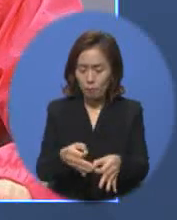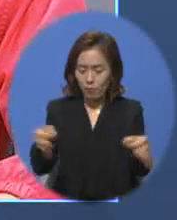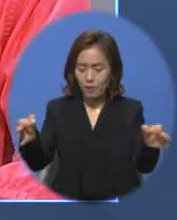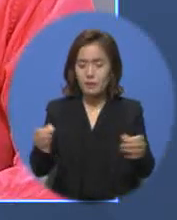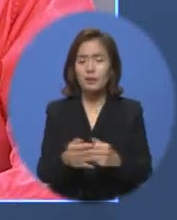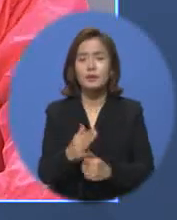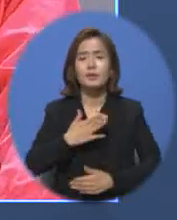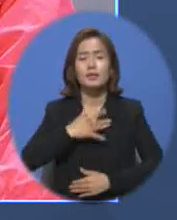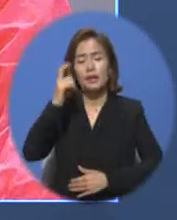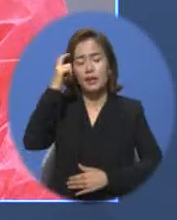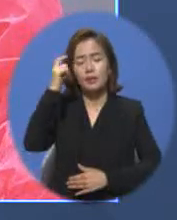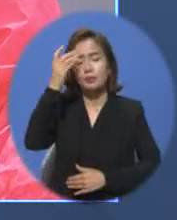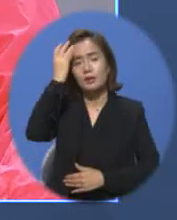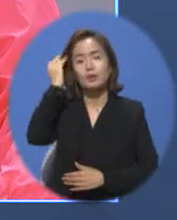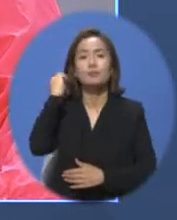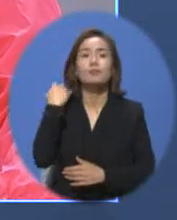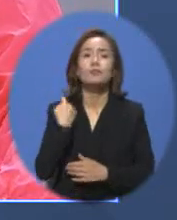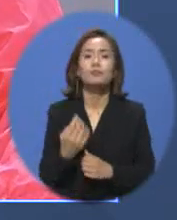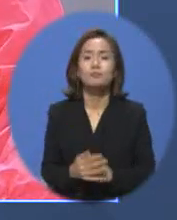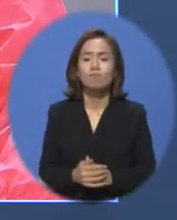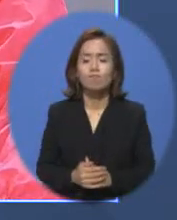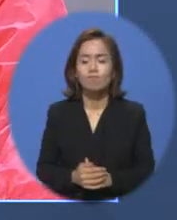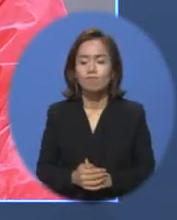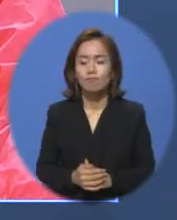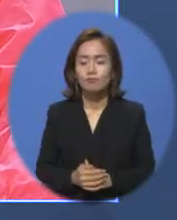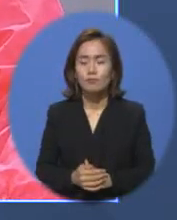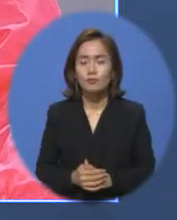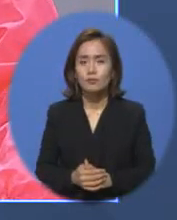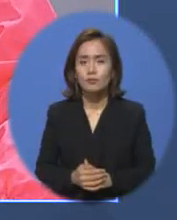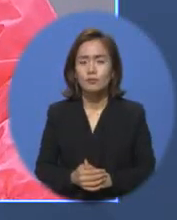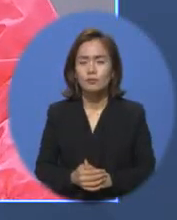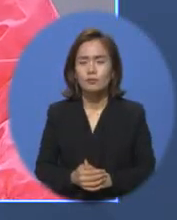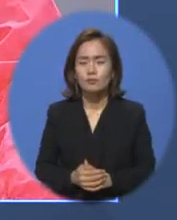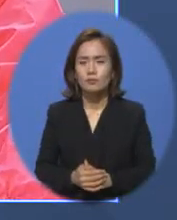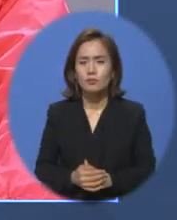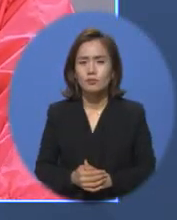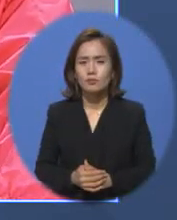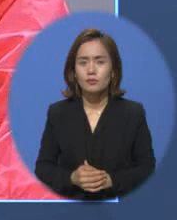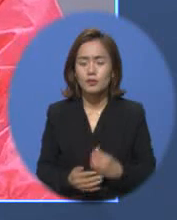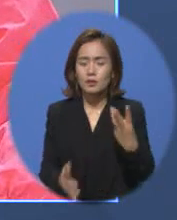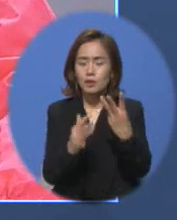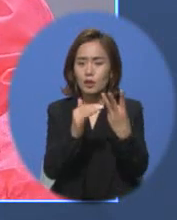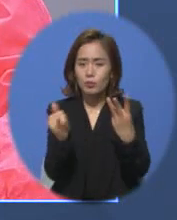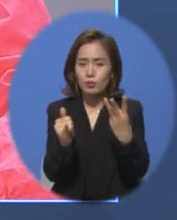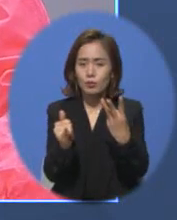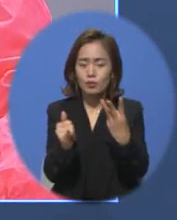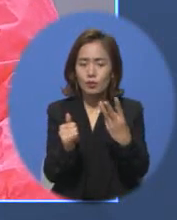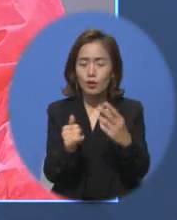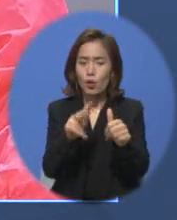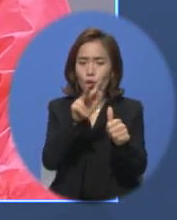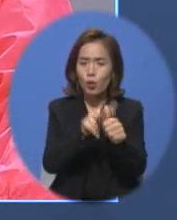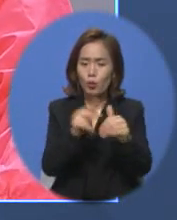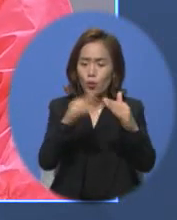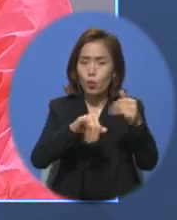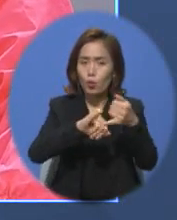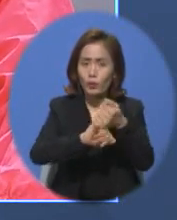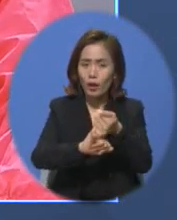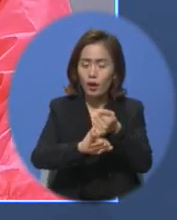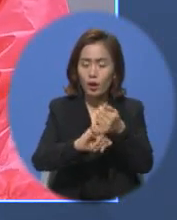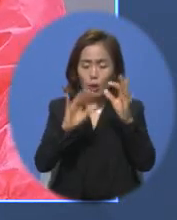동일한업무에대해동일한임금을지급해야한다고생각합니다. 우리는정의의도시입니다. 세후보의 공약을살펴보면,정의에대한언급은전혀없다